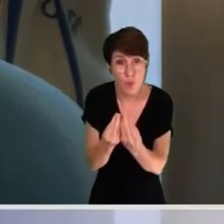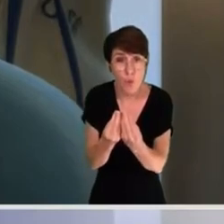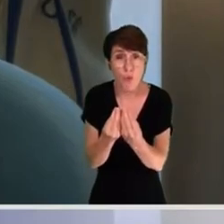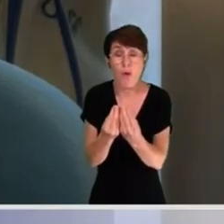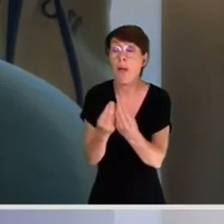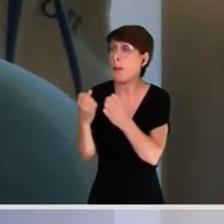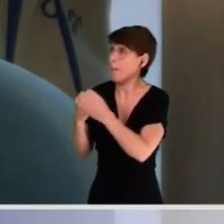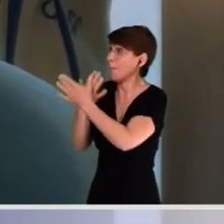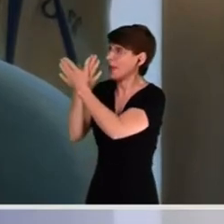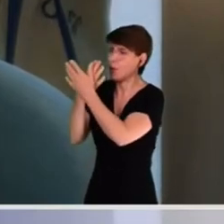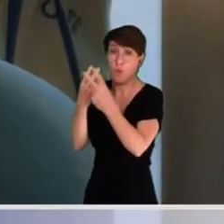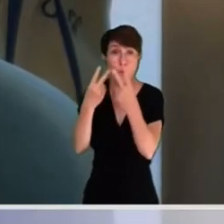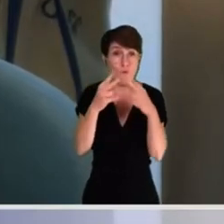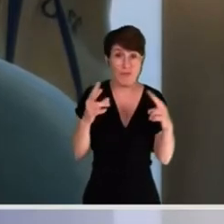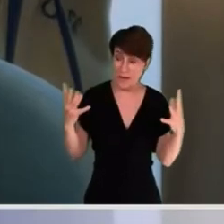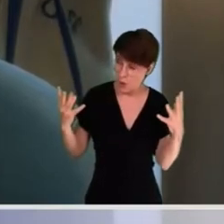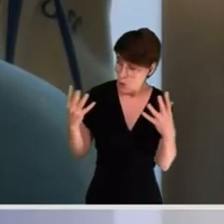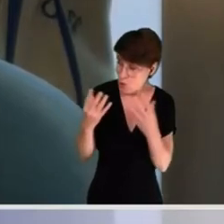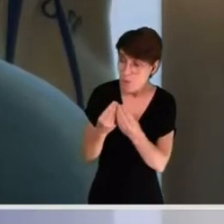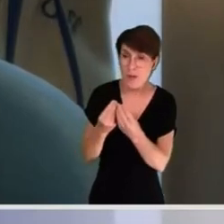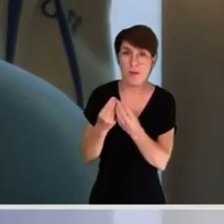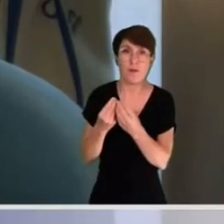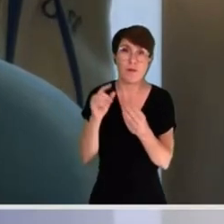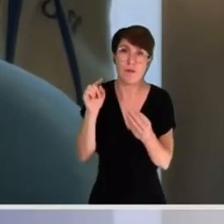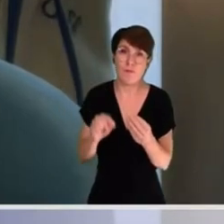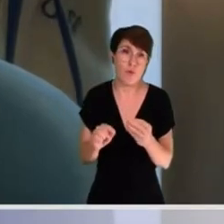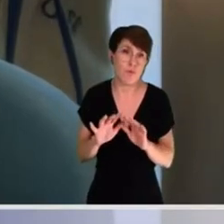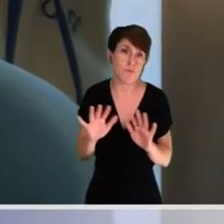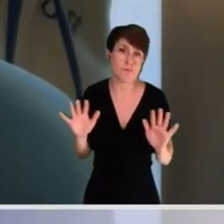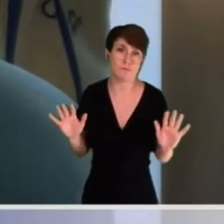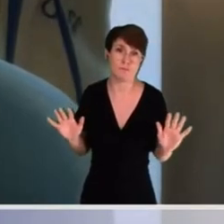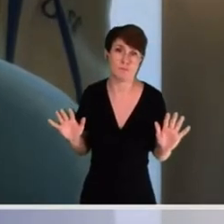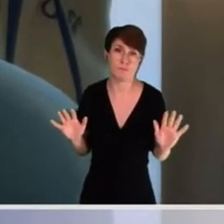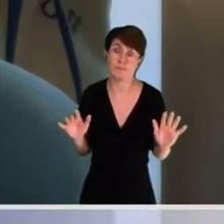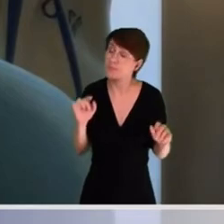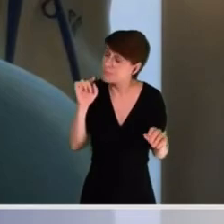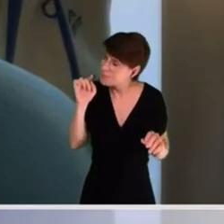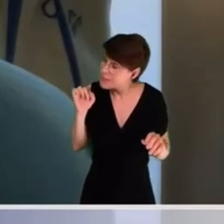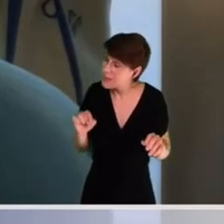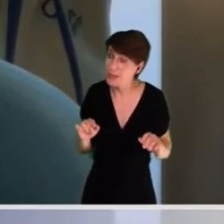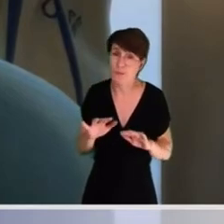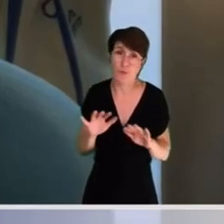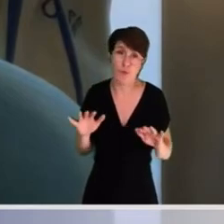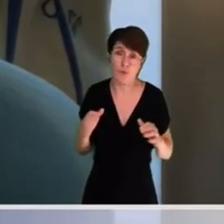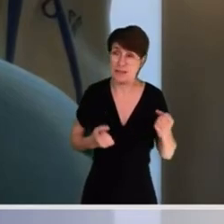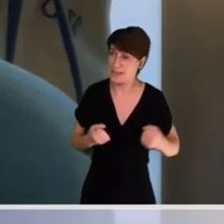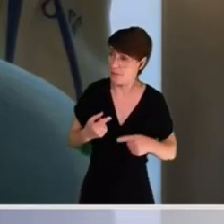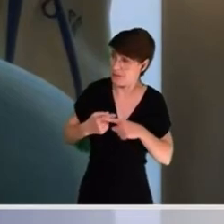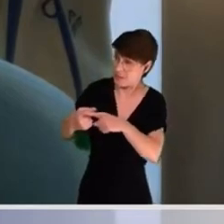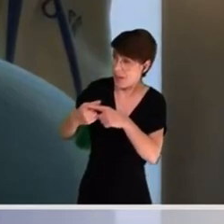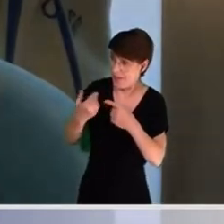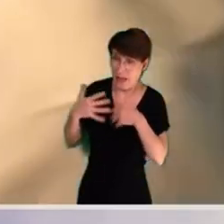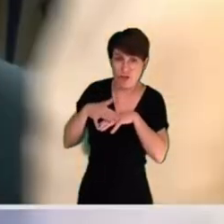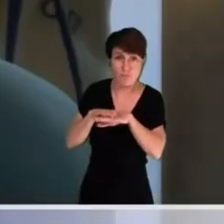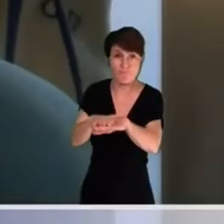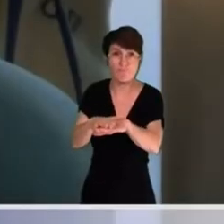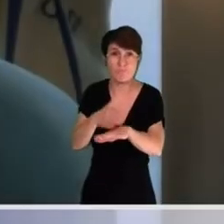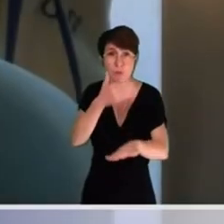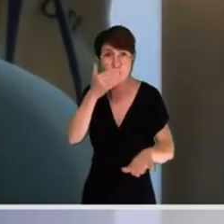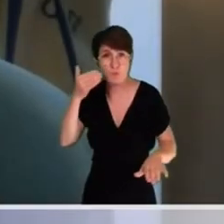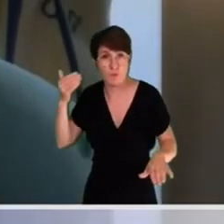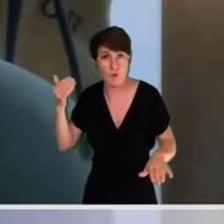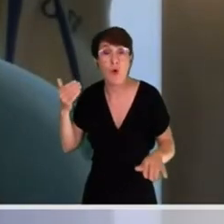la métropole et la ville-centre. Il faut absolument arriver à concentrer à la fois pour des raisons d'économie